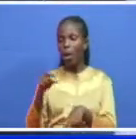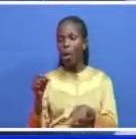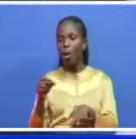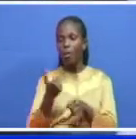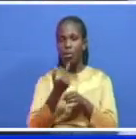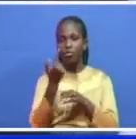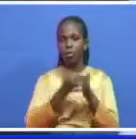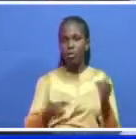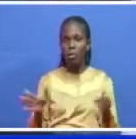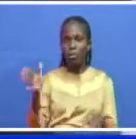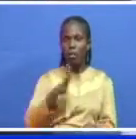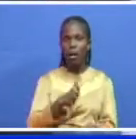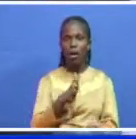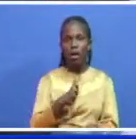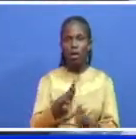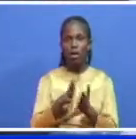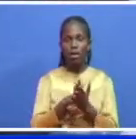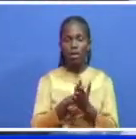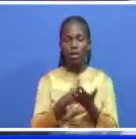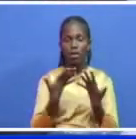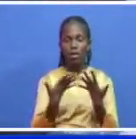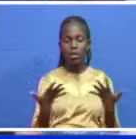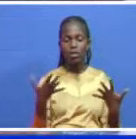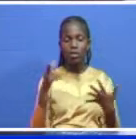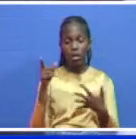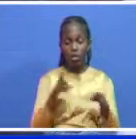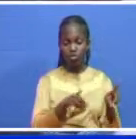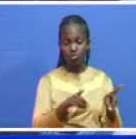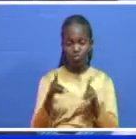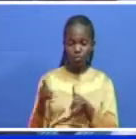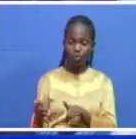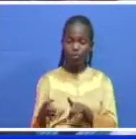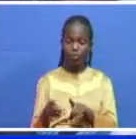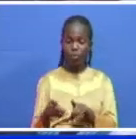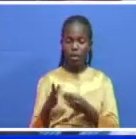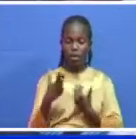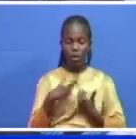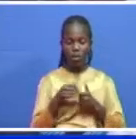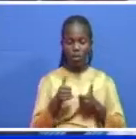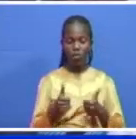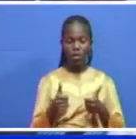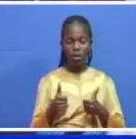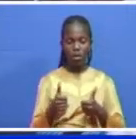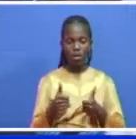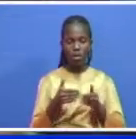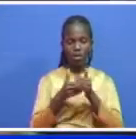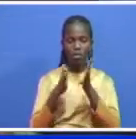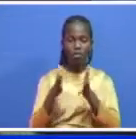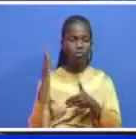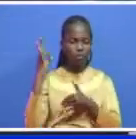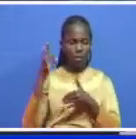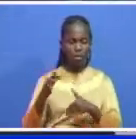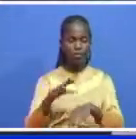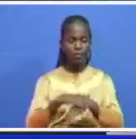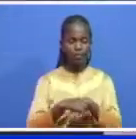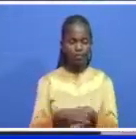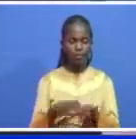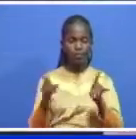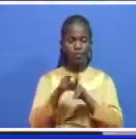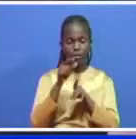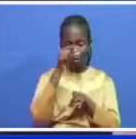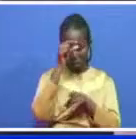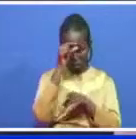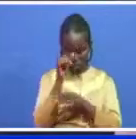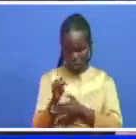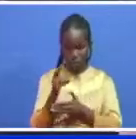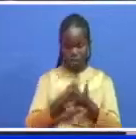okana emezi kila kathi wika sokoni. Kenda make enesa, kenda vinda yuki ita wite tuinatongi katika kisio kicha makana. Na ya selekali ni akulo kukwata mbo mondo mama dhau